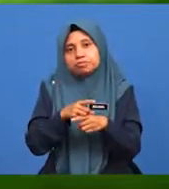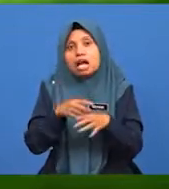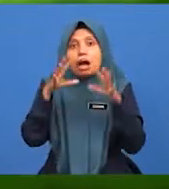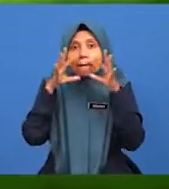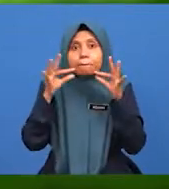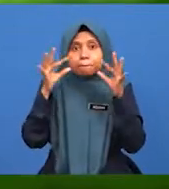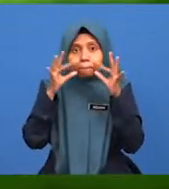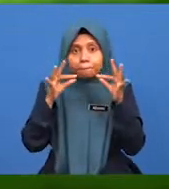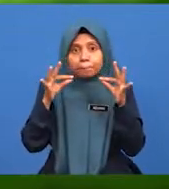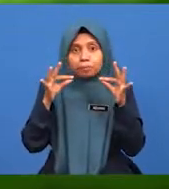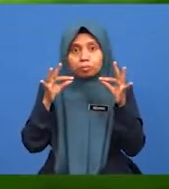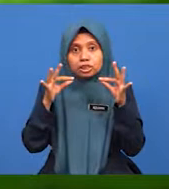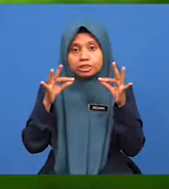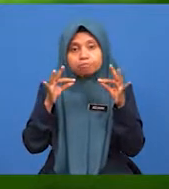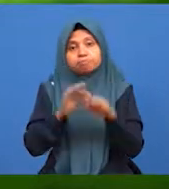ialah ekor.